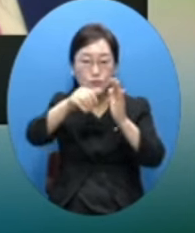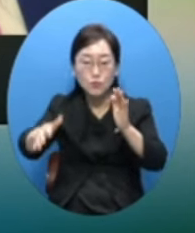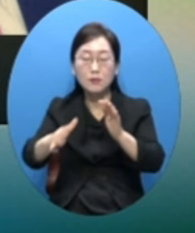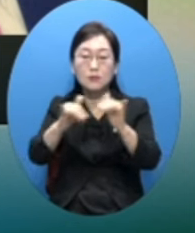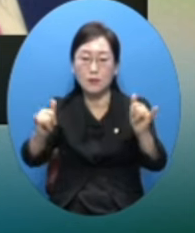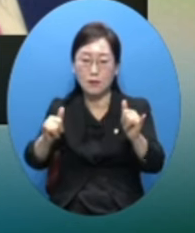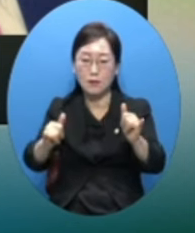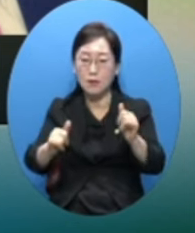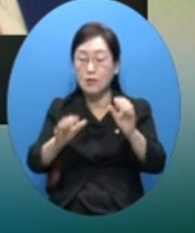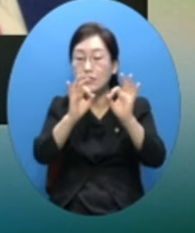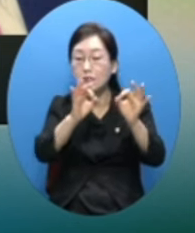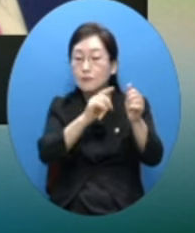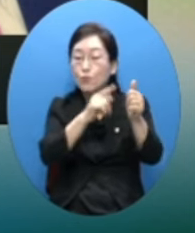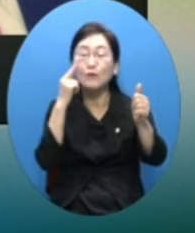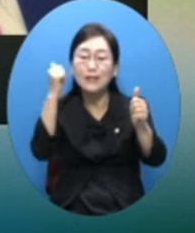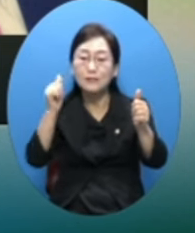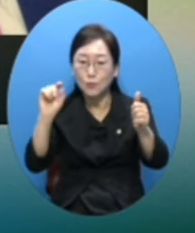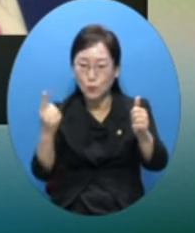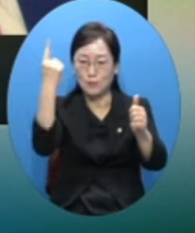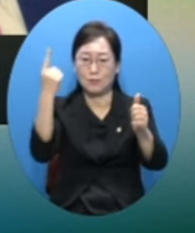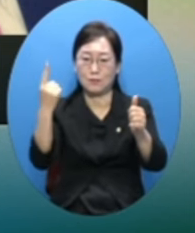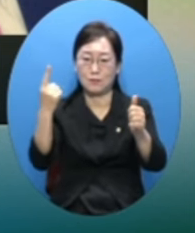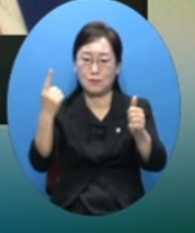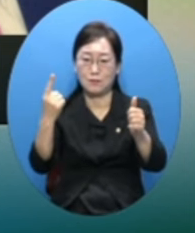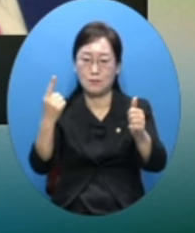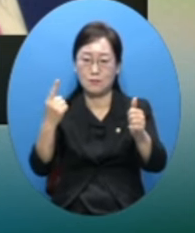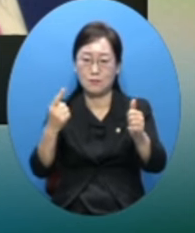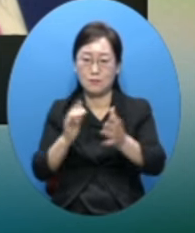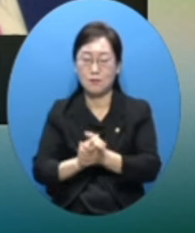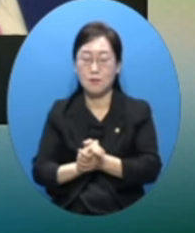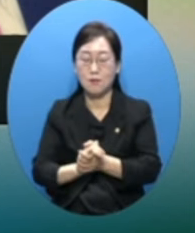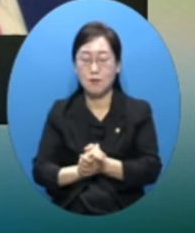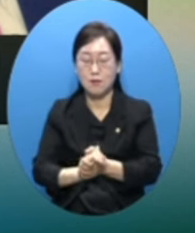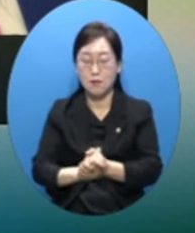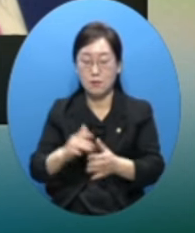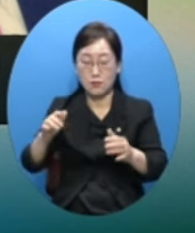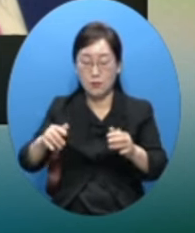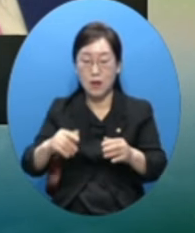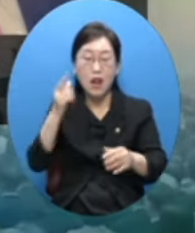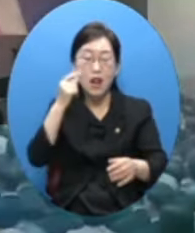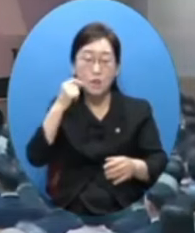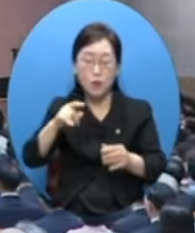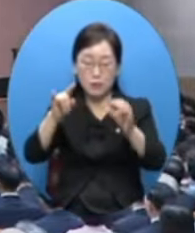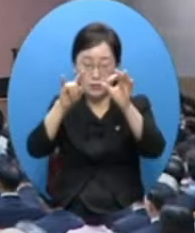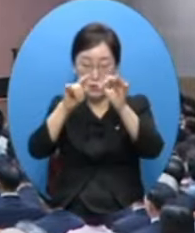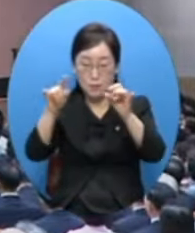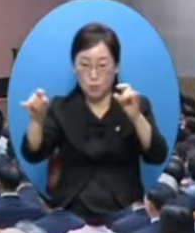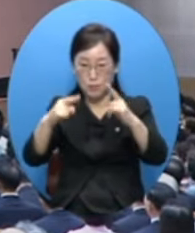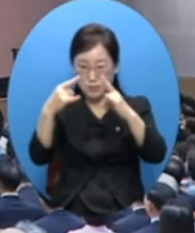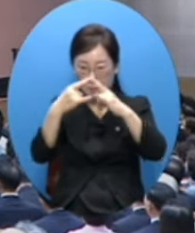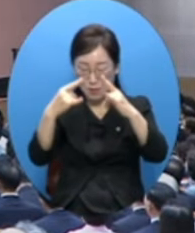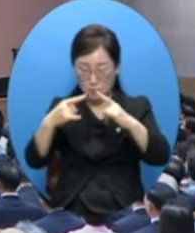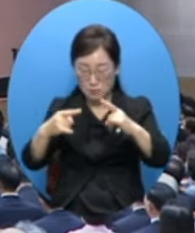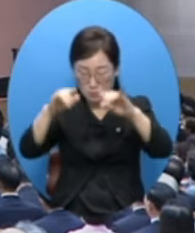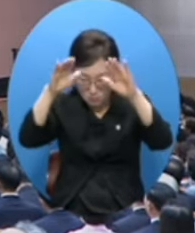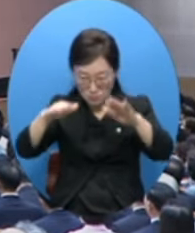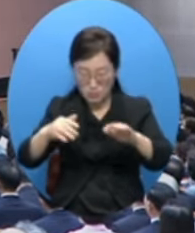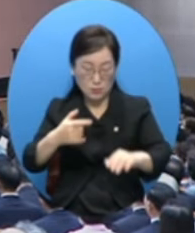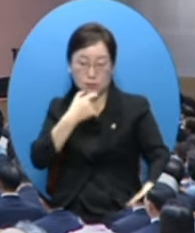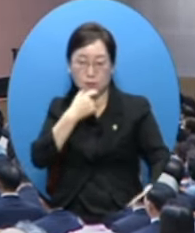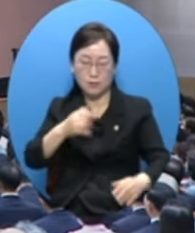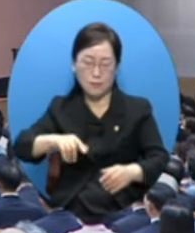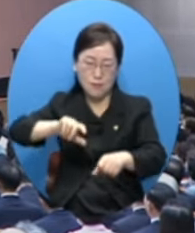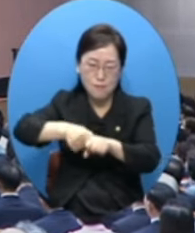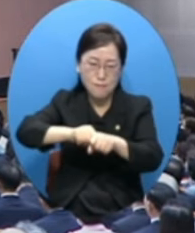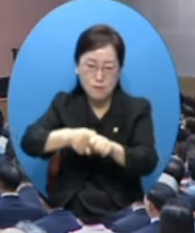목사님의 부흥회를 통해서 은혜 받고 목사님 된 분들입니다. 신사 참배를 거부해서 고문을 당하고 목사직을 박탈당하고 6.25